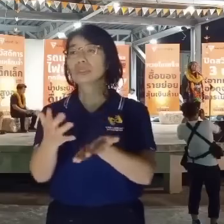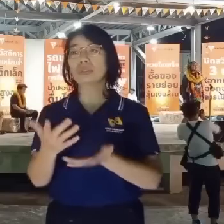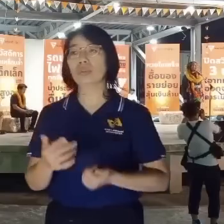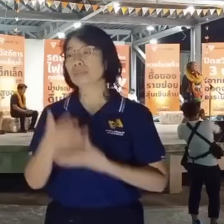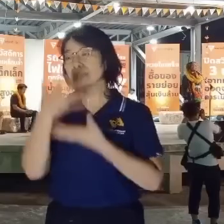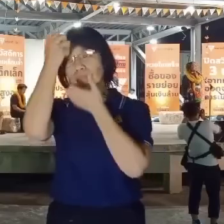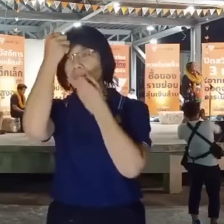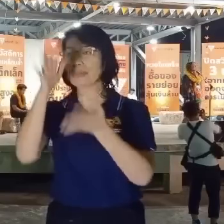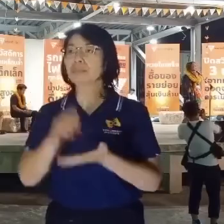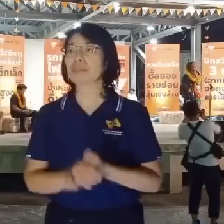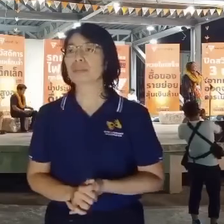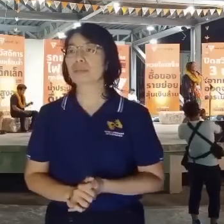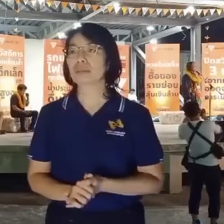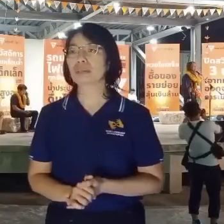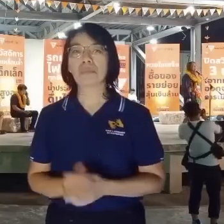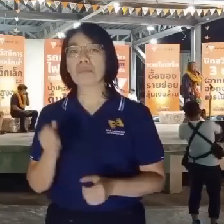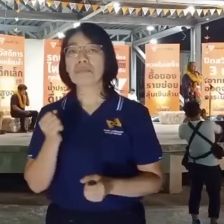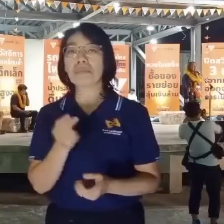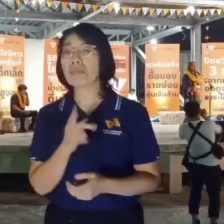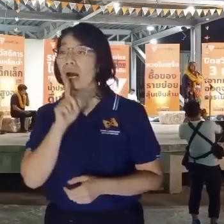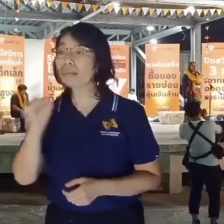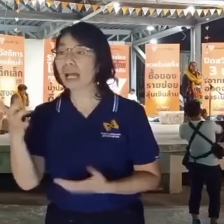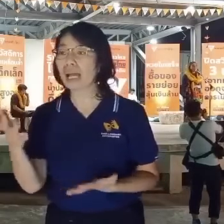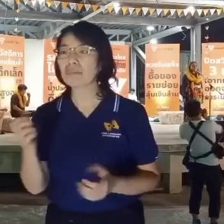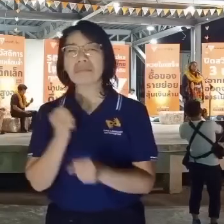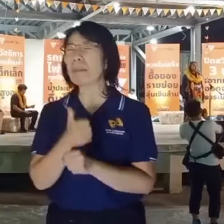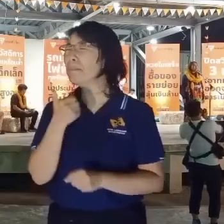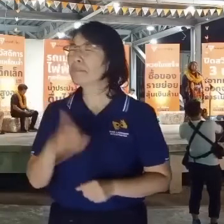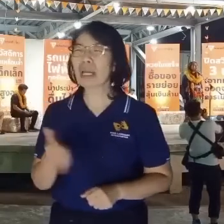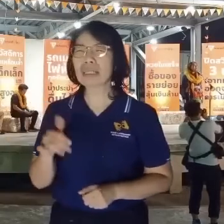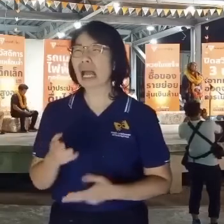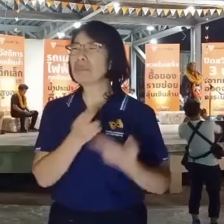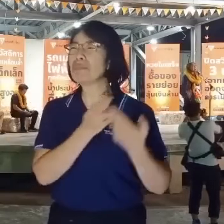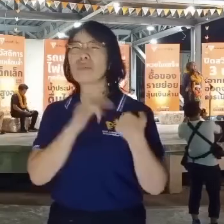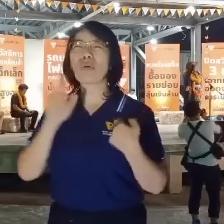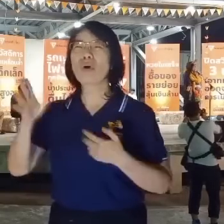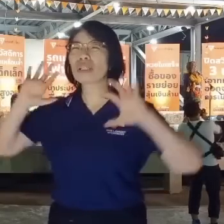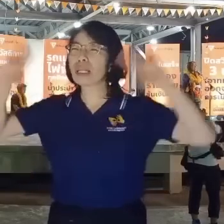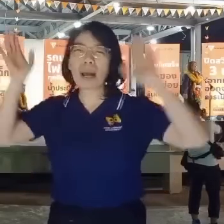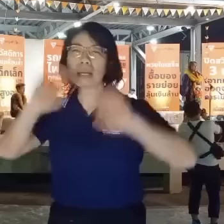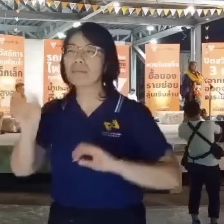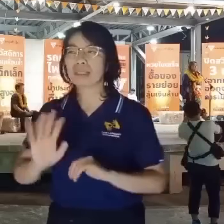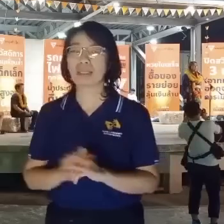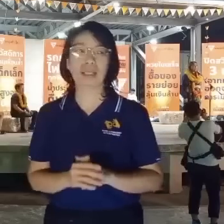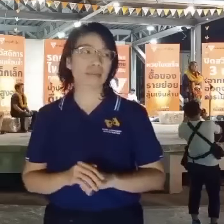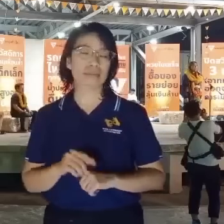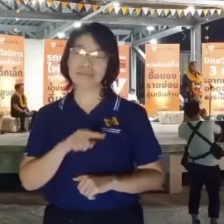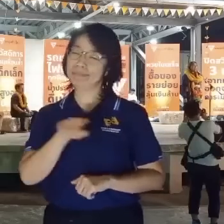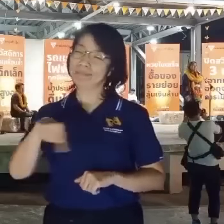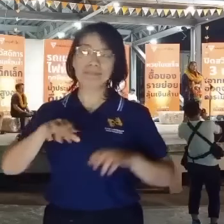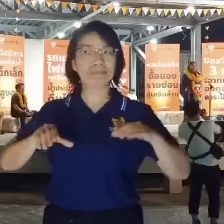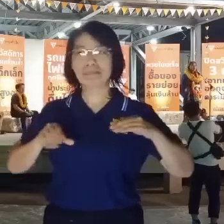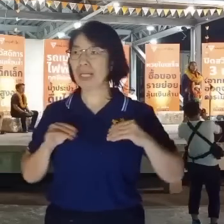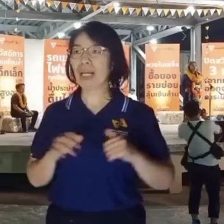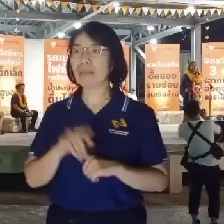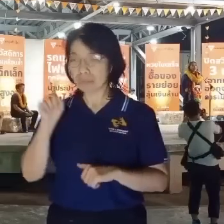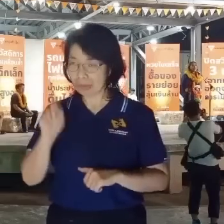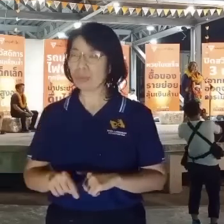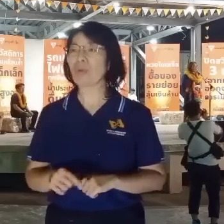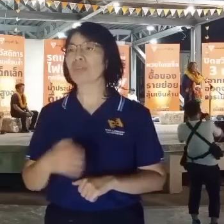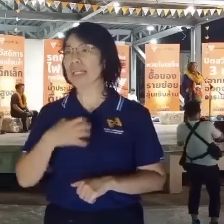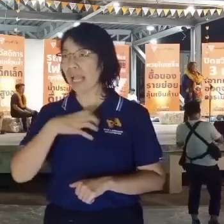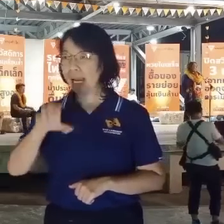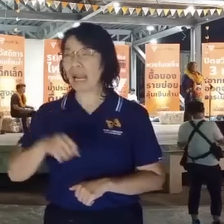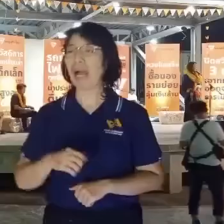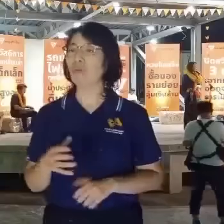ใครถามก็บอกว่าไม่ใช่หน้าที่ทำไม่ได้แบบนี้เราไม่เอาแล้วใช่ไม่ใช่เราต้องการ